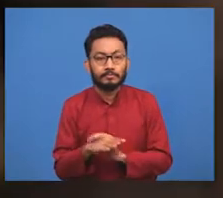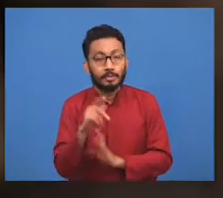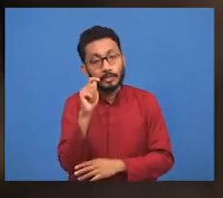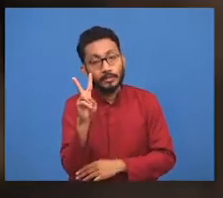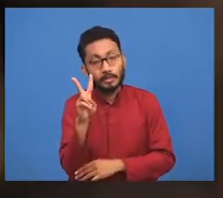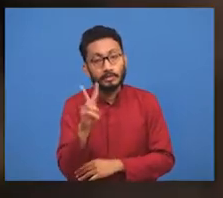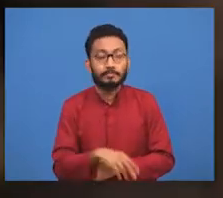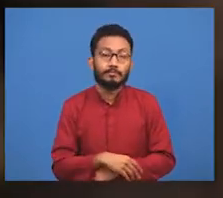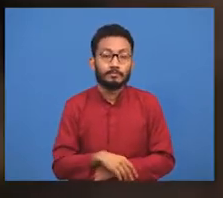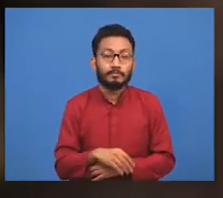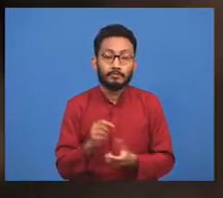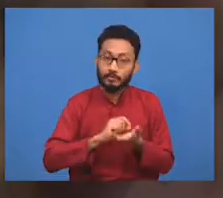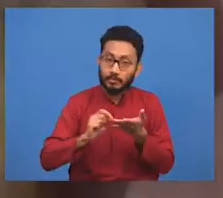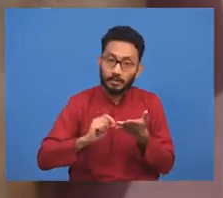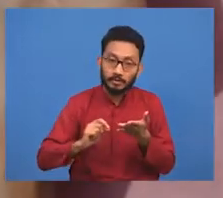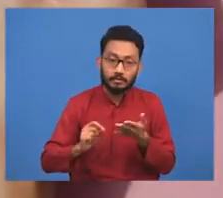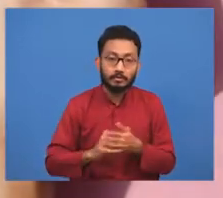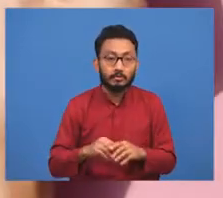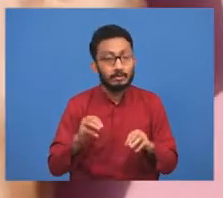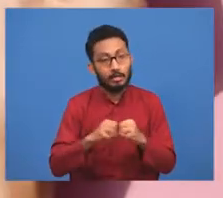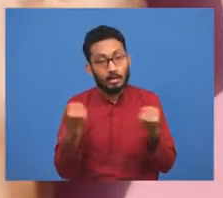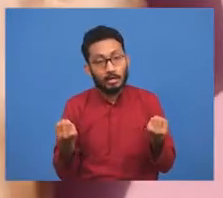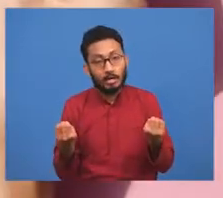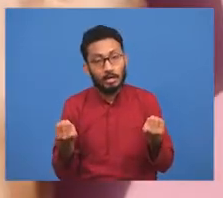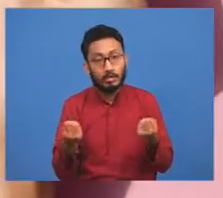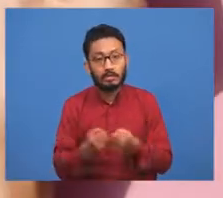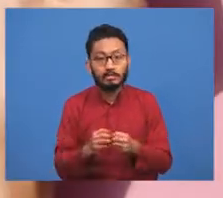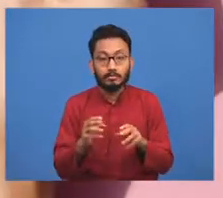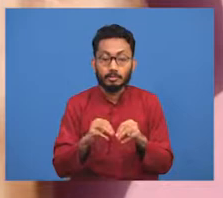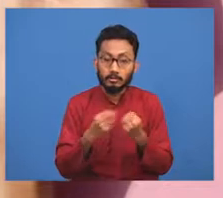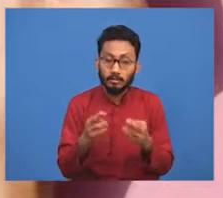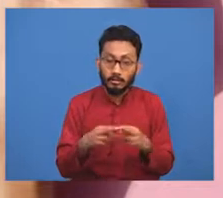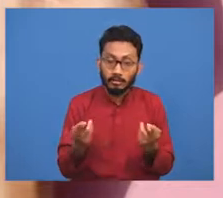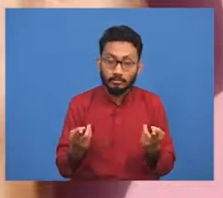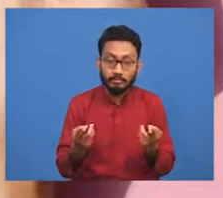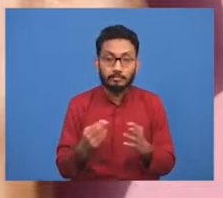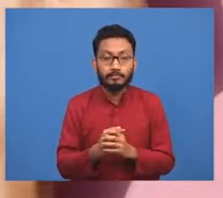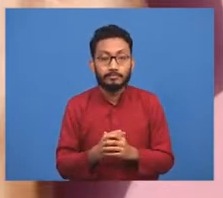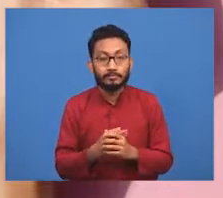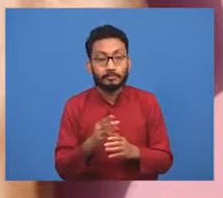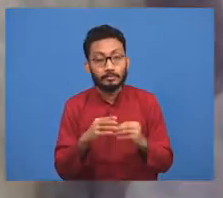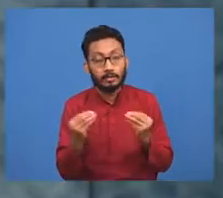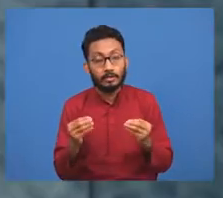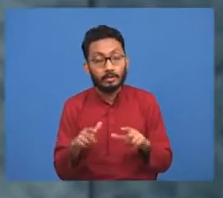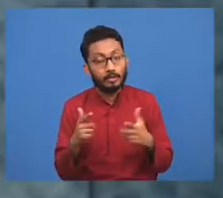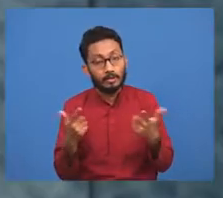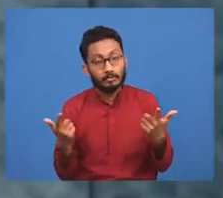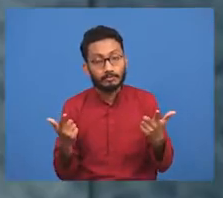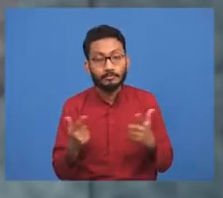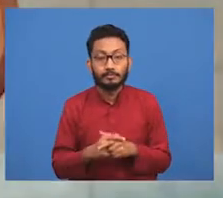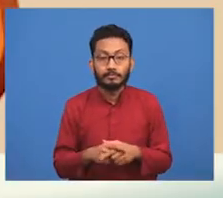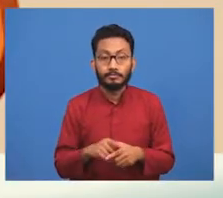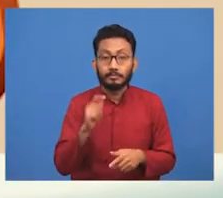buku-buku, majalah dan risalah, ataupun melalui media elektronik seperti